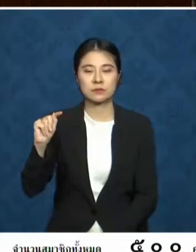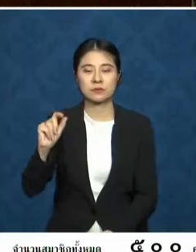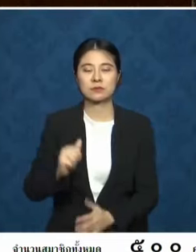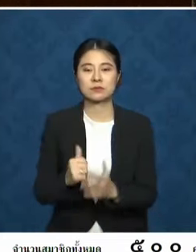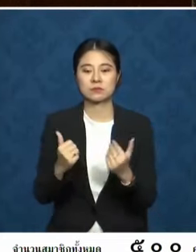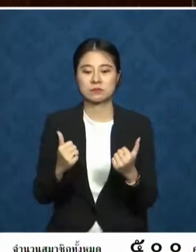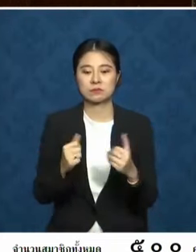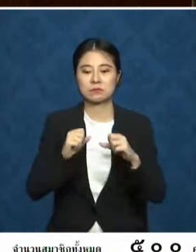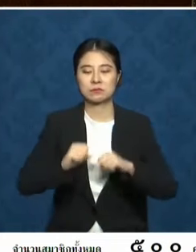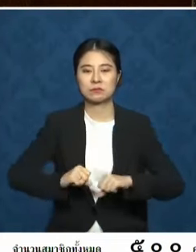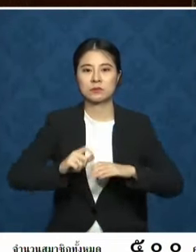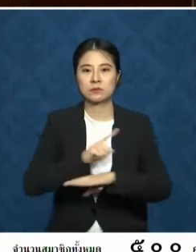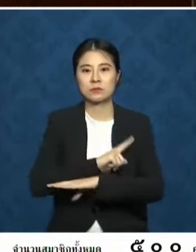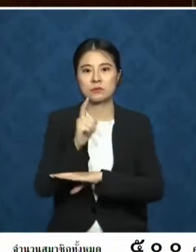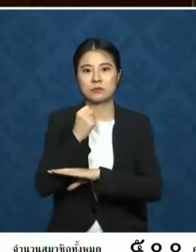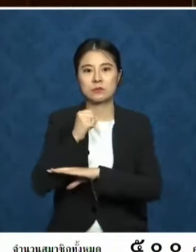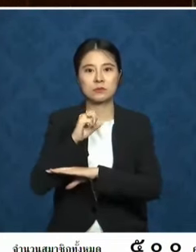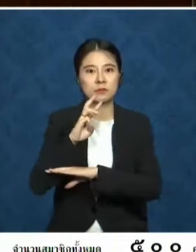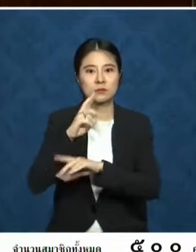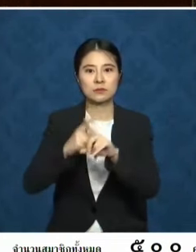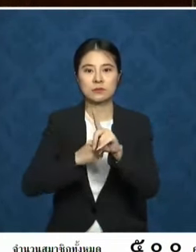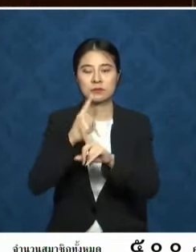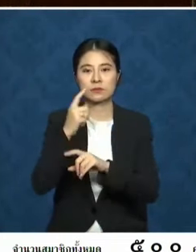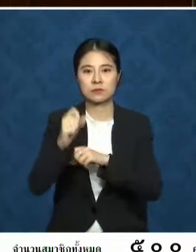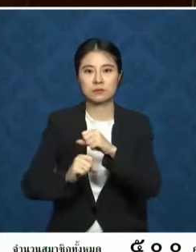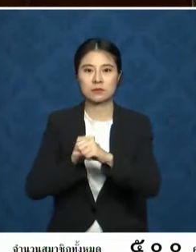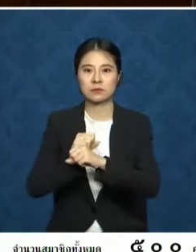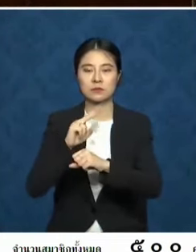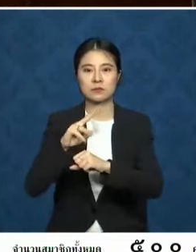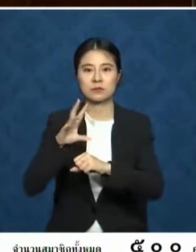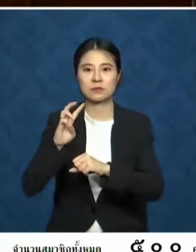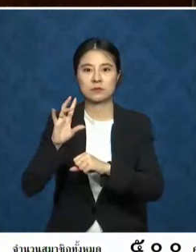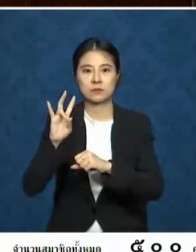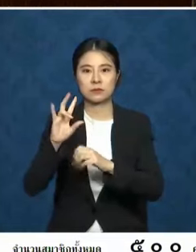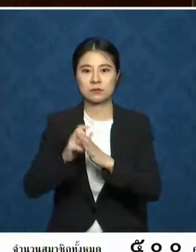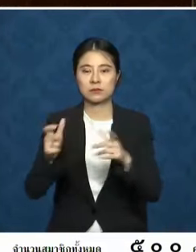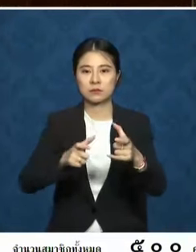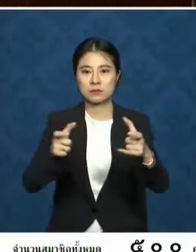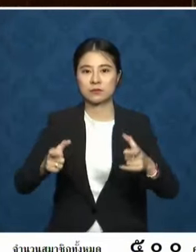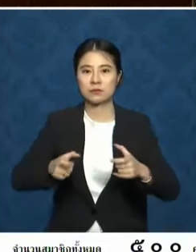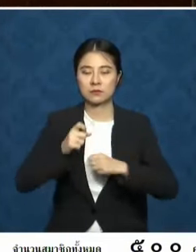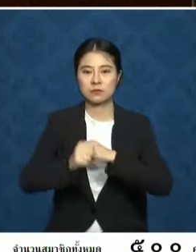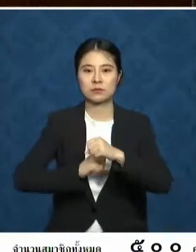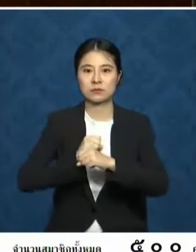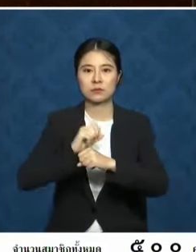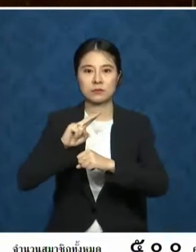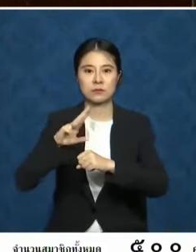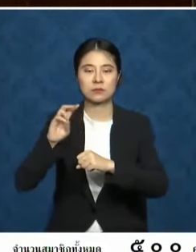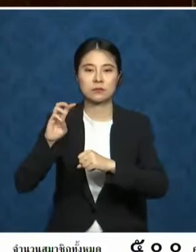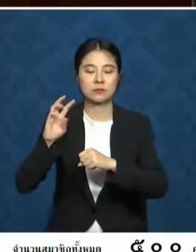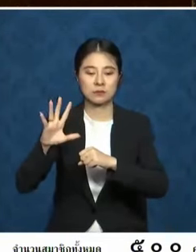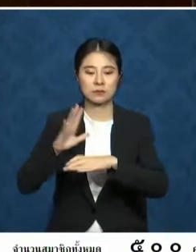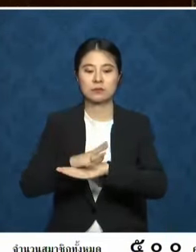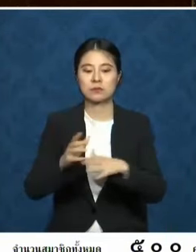ะลำตได้มีมติในวันที่ 16 ว.267รับทารายงานประจำปี 265 ของสรวังงาน